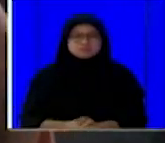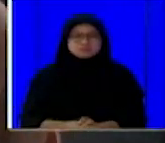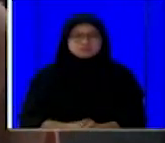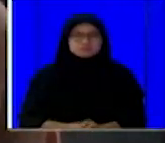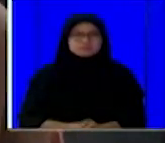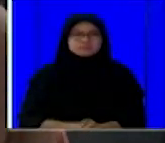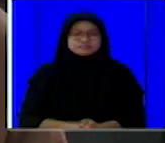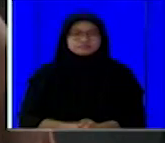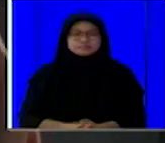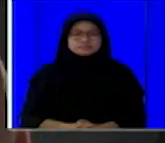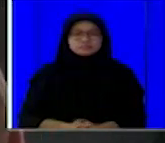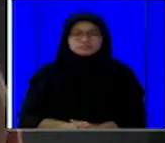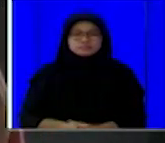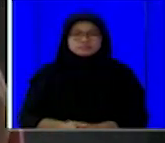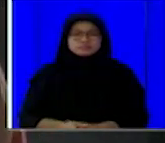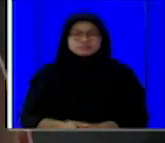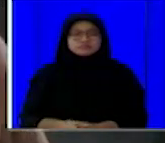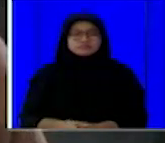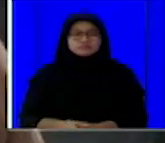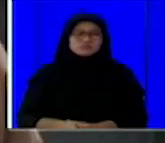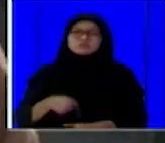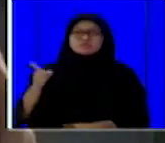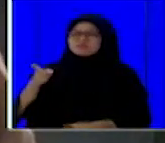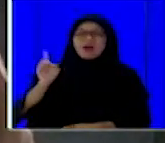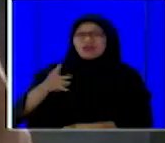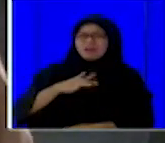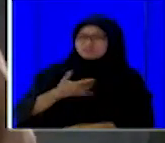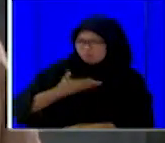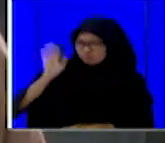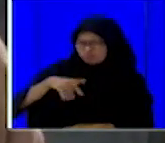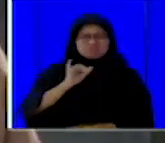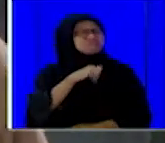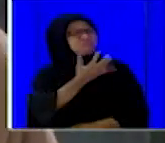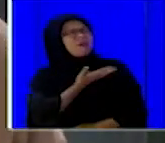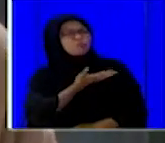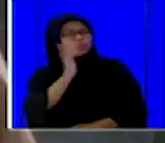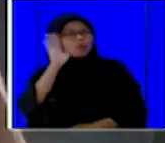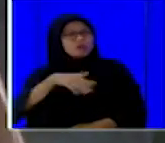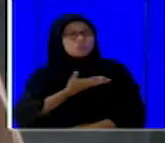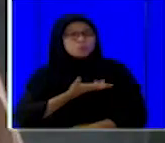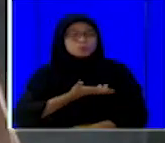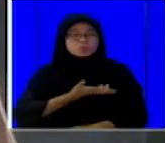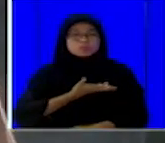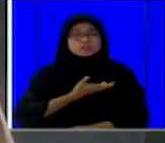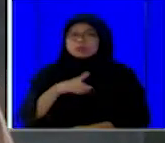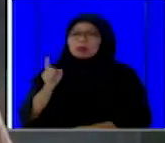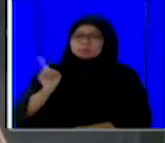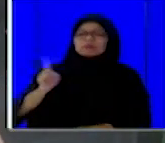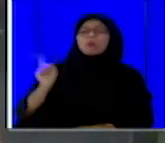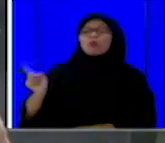ada perasaan pengen pulang gitu? Pengen pulang, tapi ya belum boleh. Oh, belum boleh.